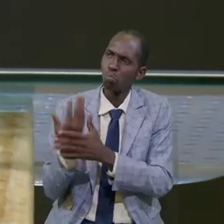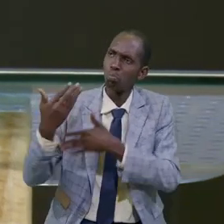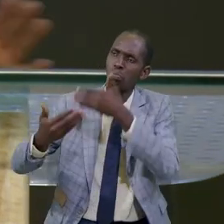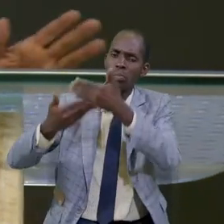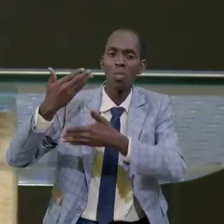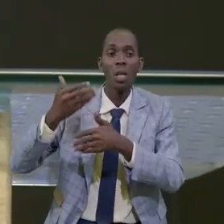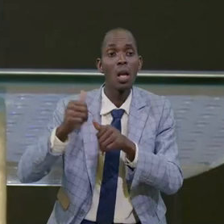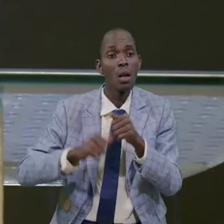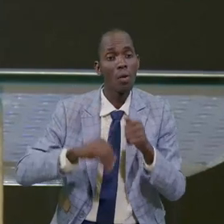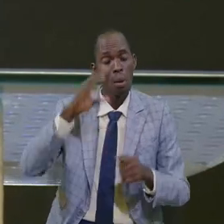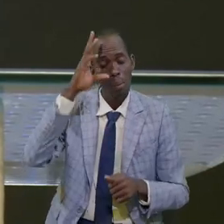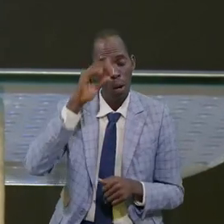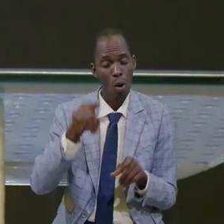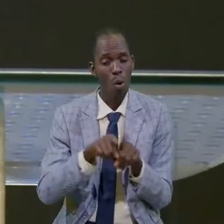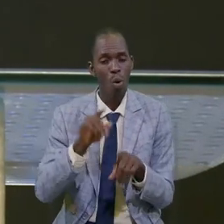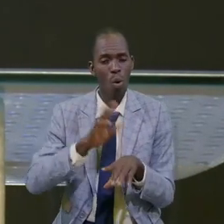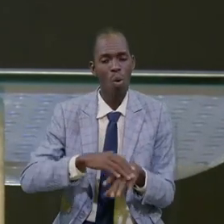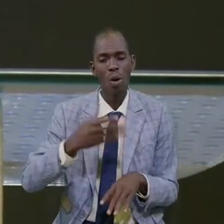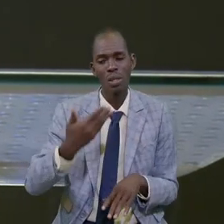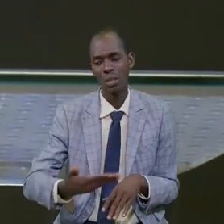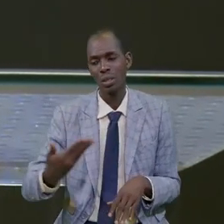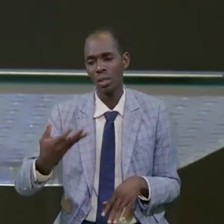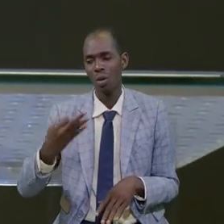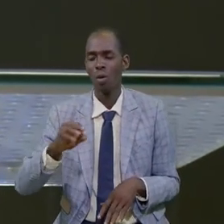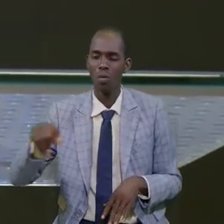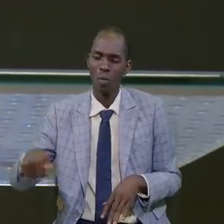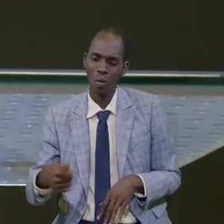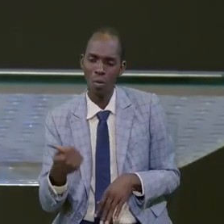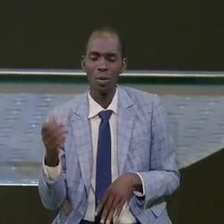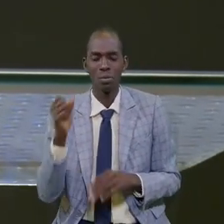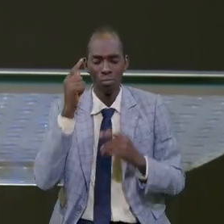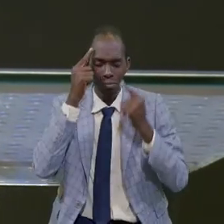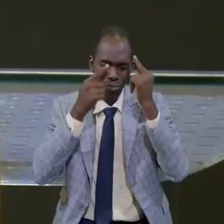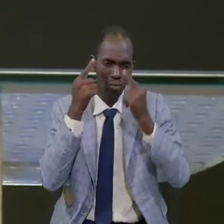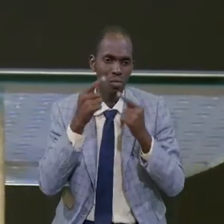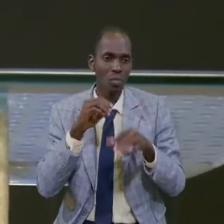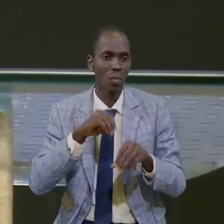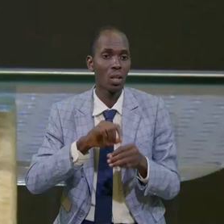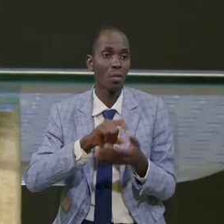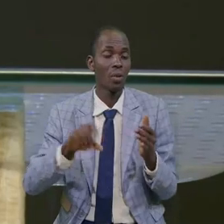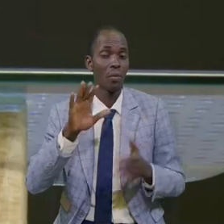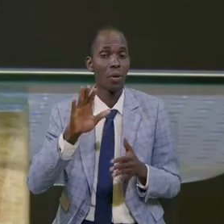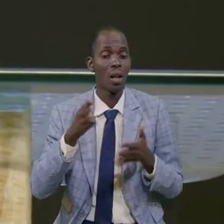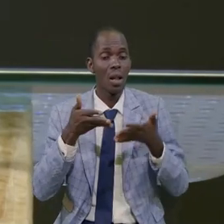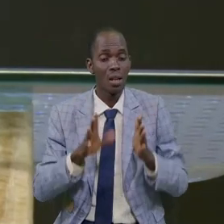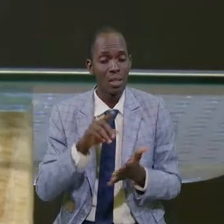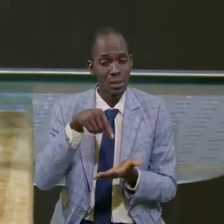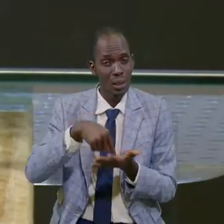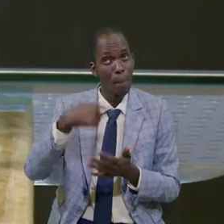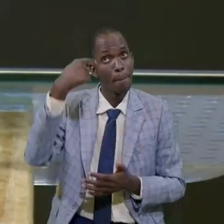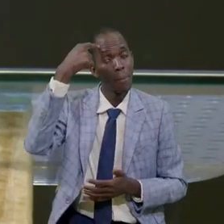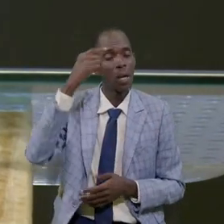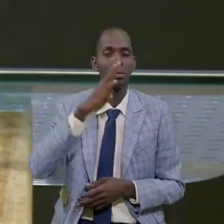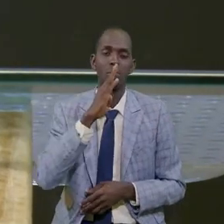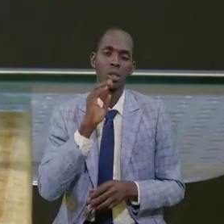autres? Considère aussi ceux des autres. Verset 5. Ayez en vous les sentiments